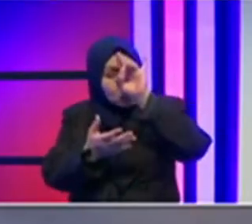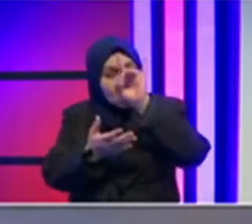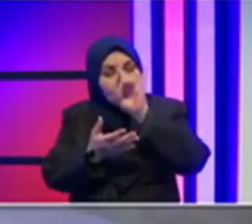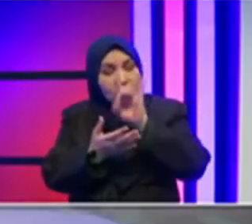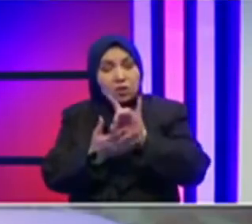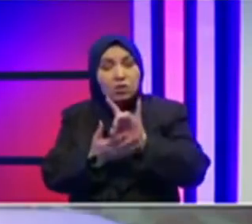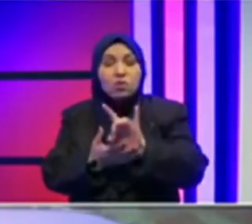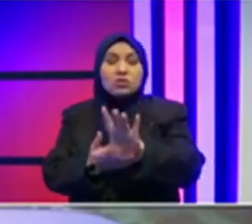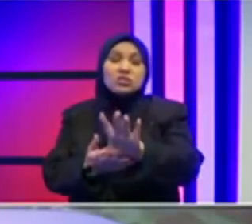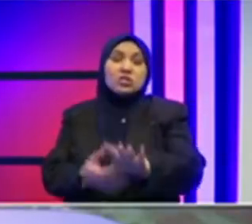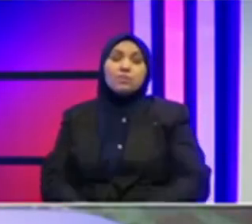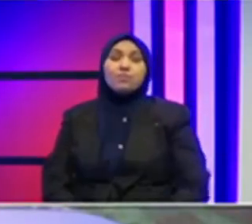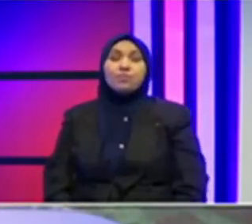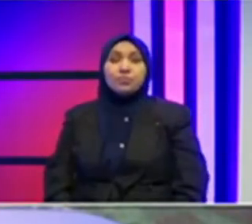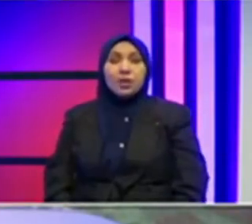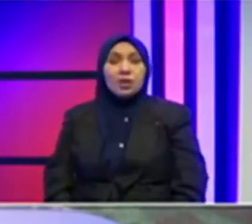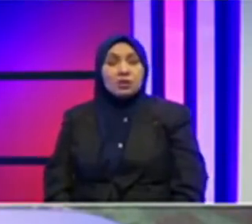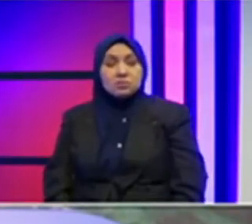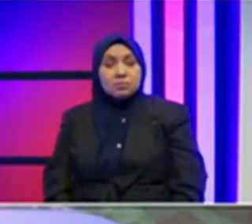minasyaitonirrajim.